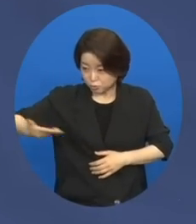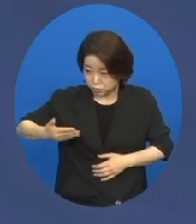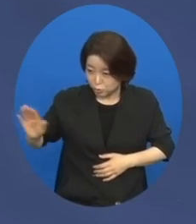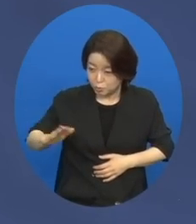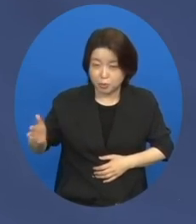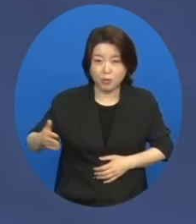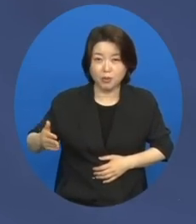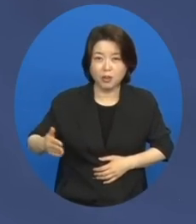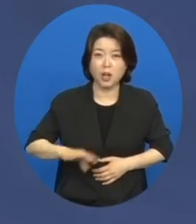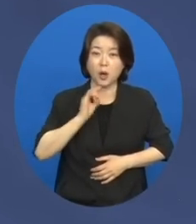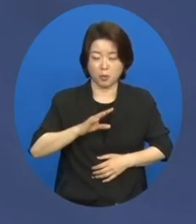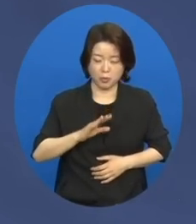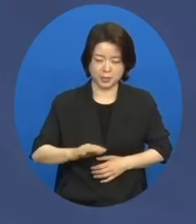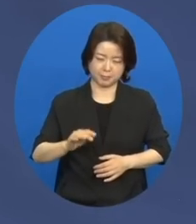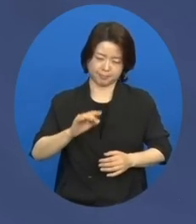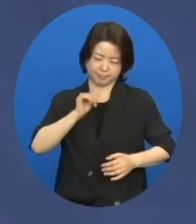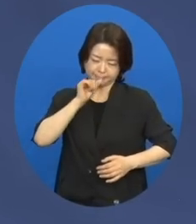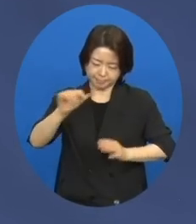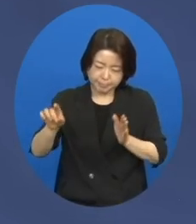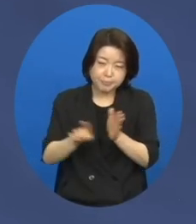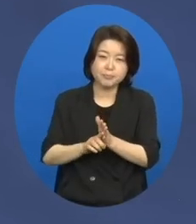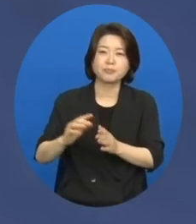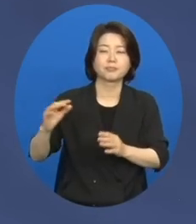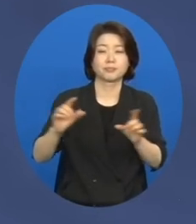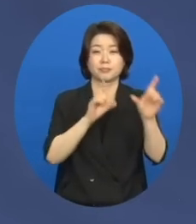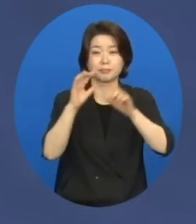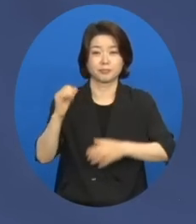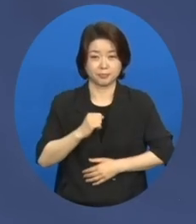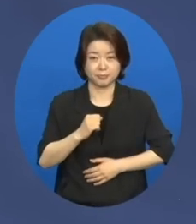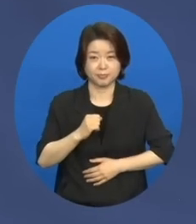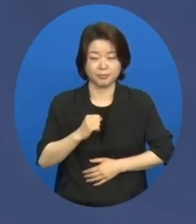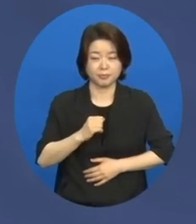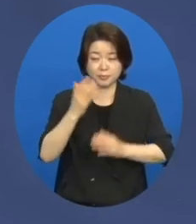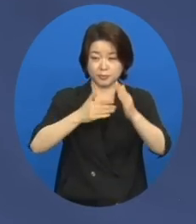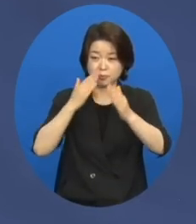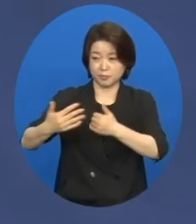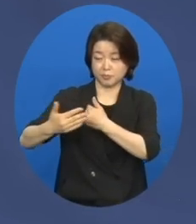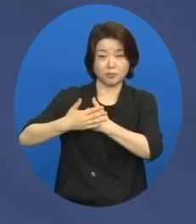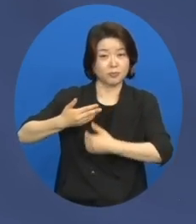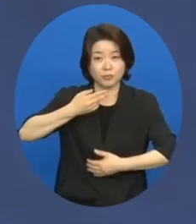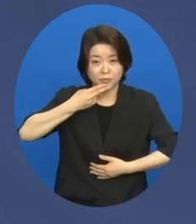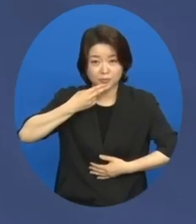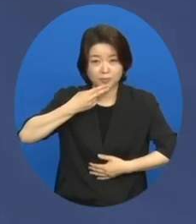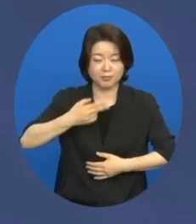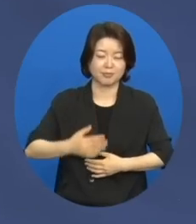오직 절대 믿음으로 살아야 되는데 정식적인 후원이 없어요. 그러니까